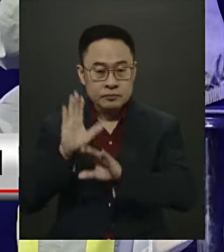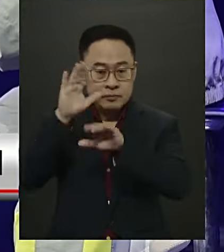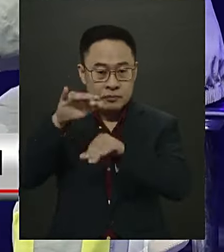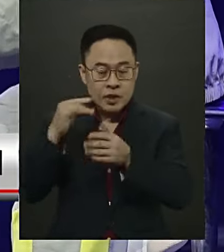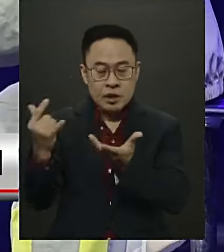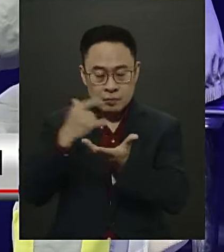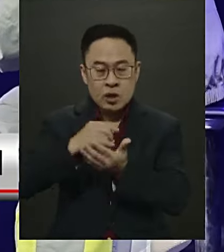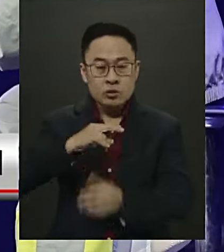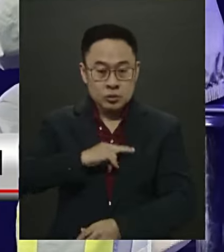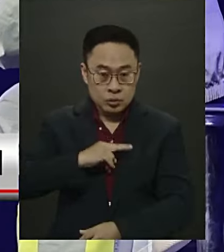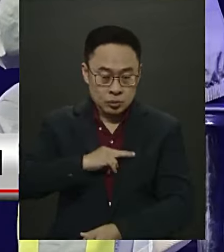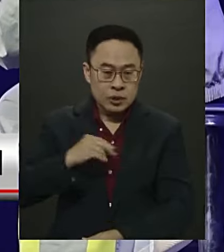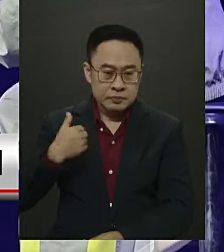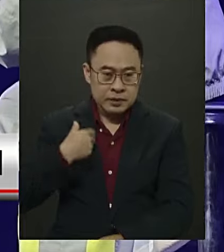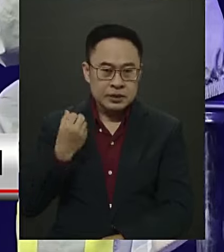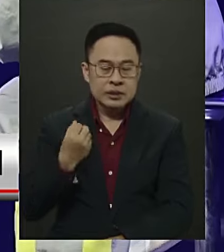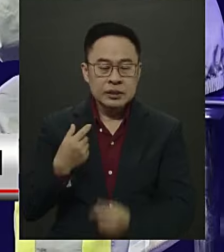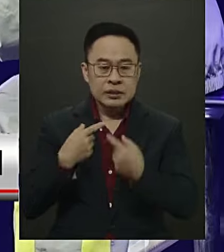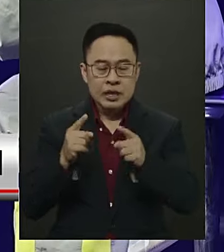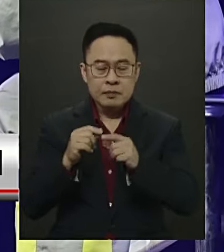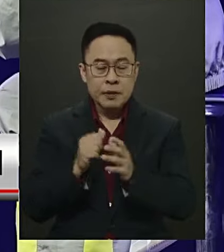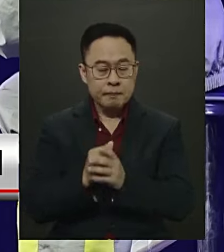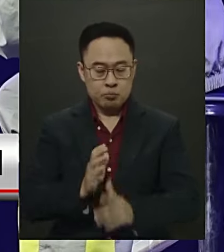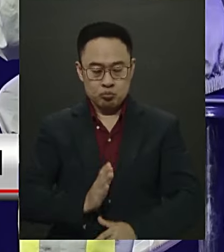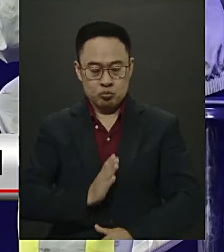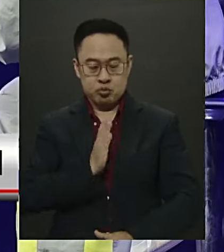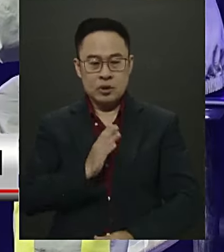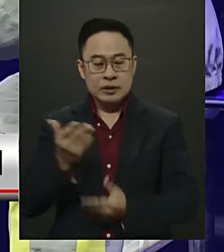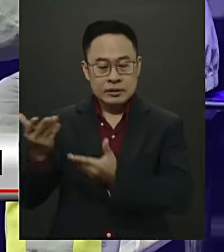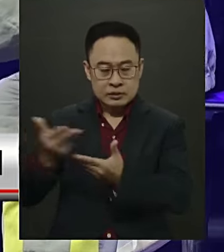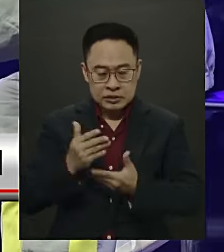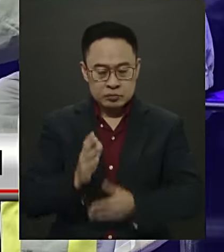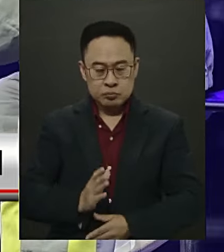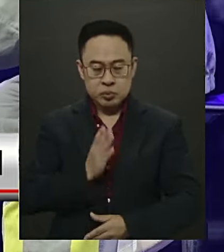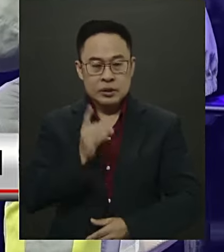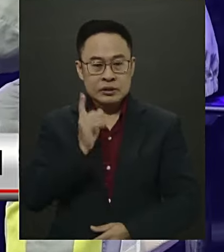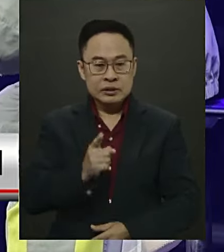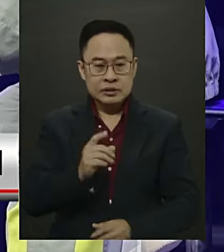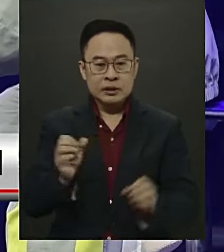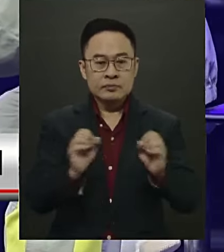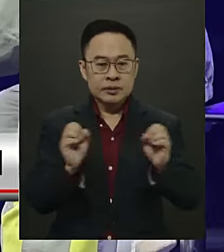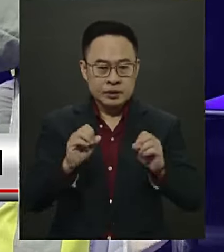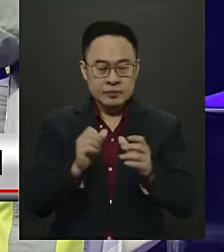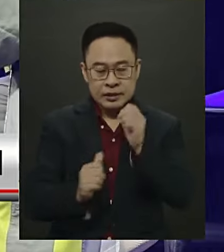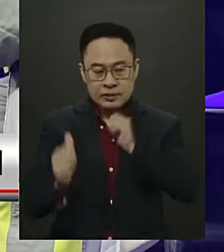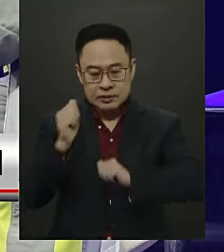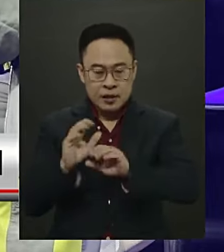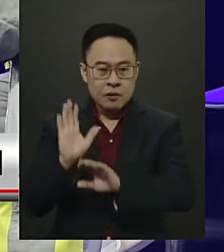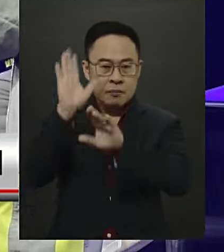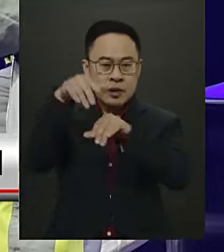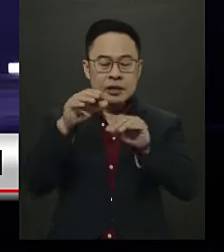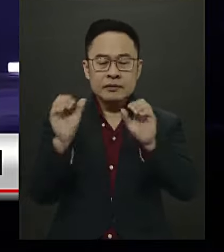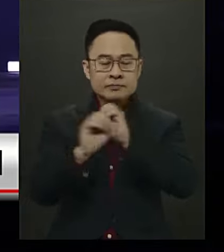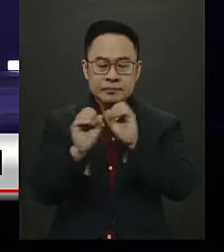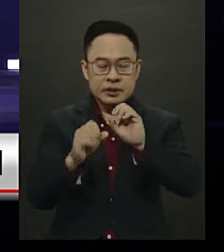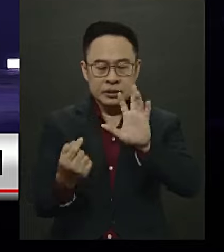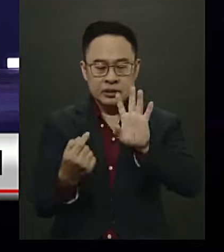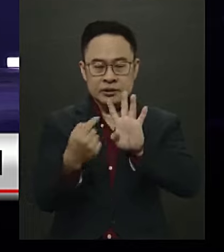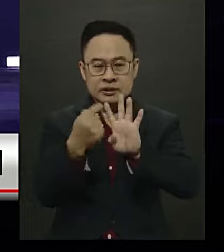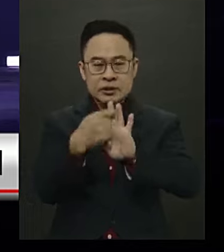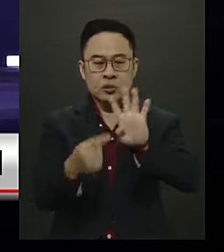มาแบบเปิดตัวอย่างเป็นทางการมาร่วมงานมีการโชว์ตัวมีการเล่นบาสโชว์ลีลาอะไรอย่างเงี้ยนี่คือคนที่